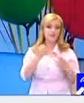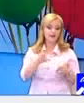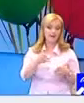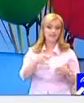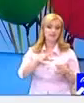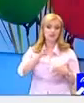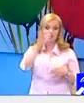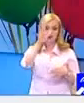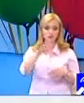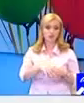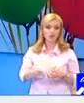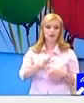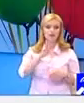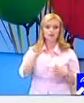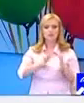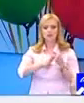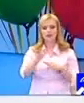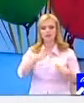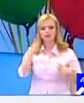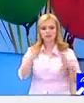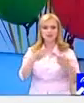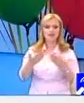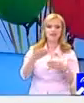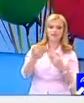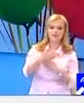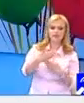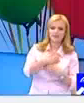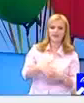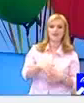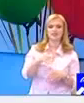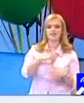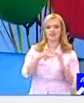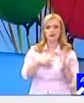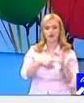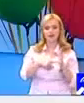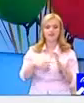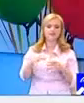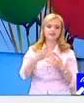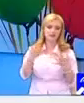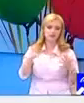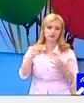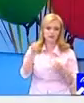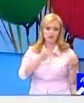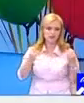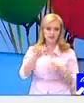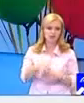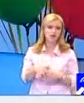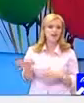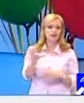Chișinău. Dimineți pline de energie, voie bună, invitați de calibru și subiecte de calitate. De toate acestea au avut